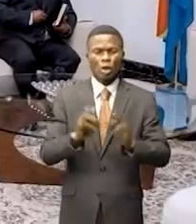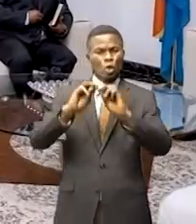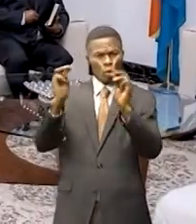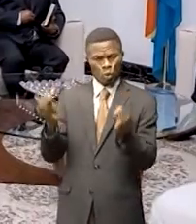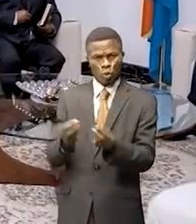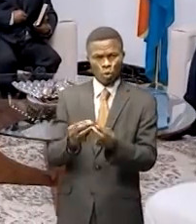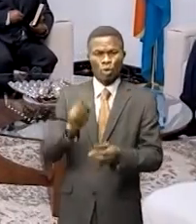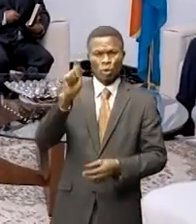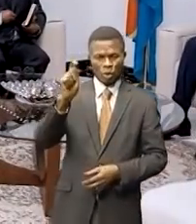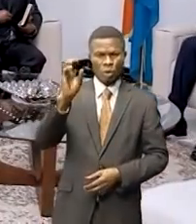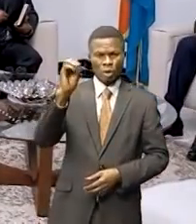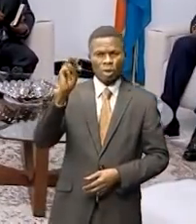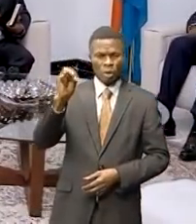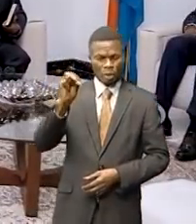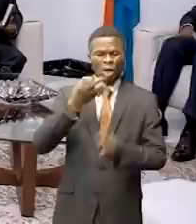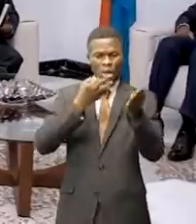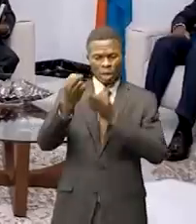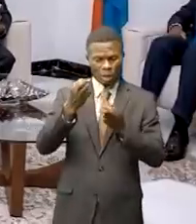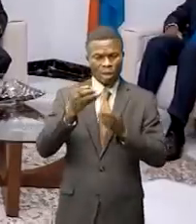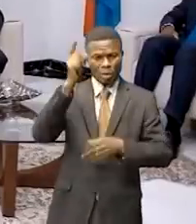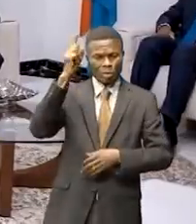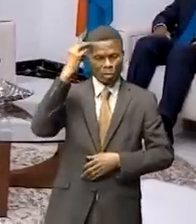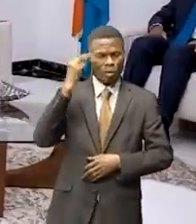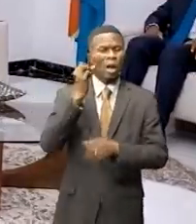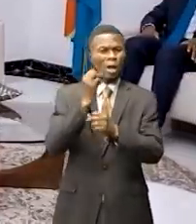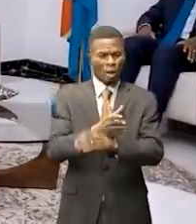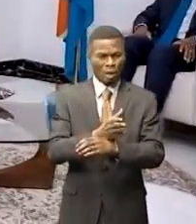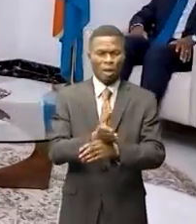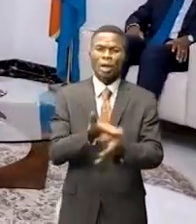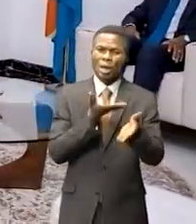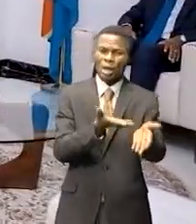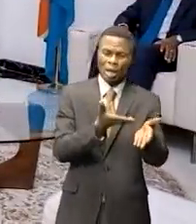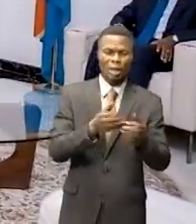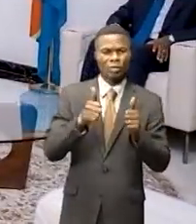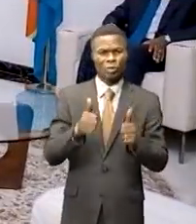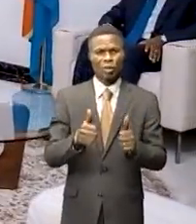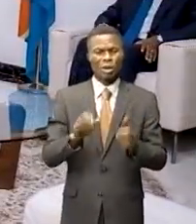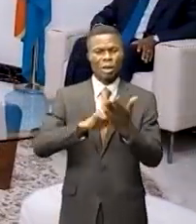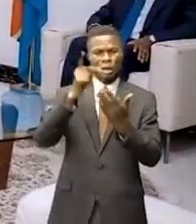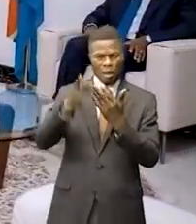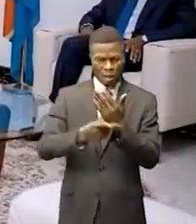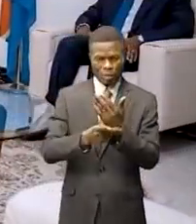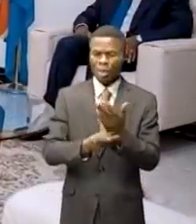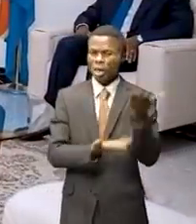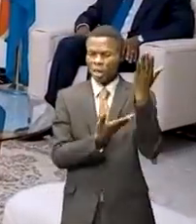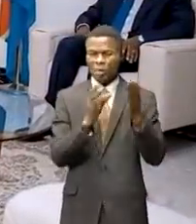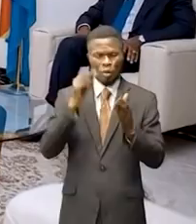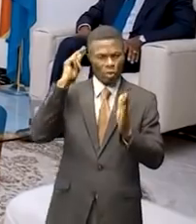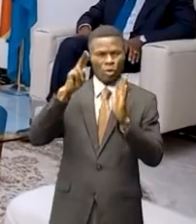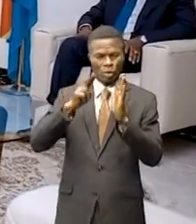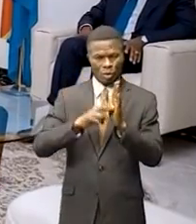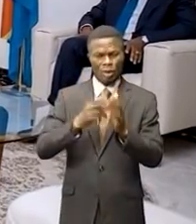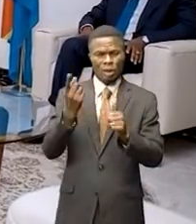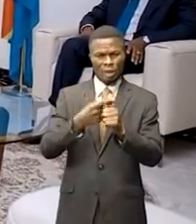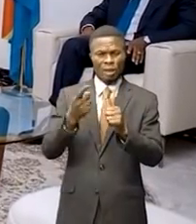dominait louis a fait savoir ruminer frais qu'il est prêt à conduire à bon port ce programme intégral du gouvernement qui vise